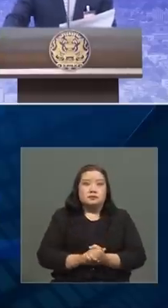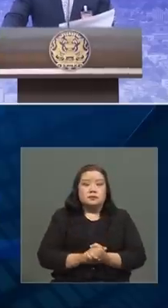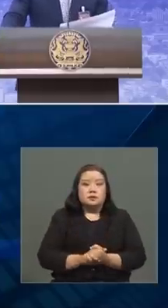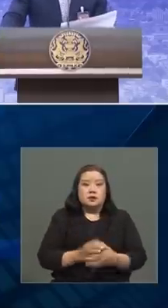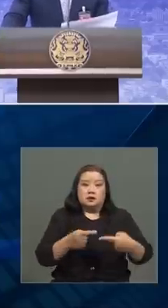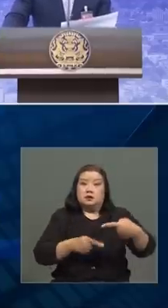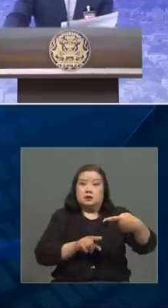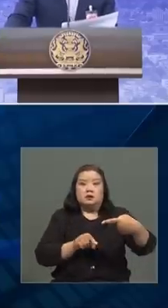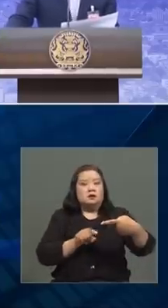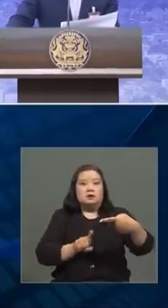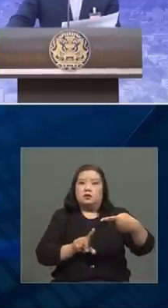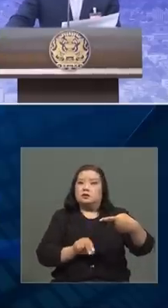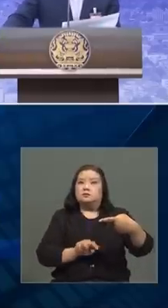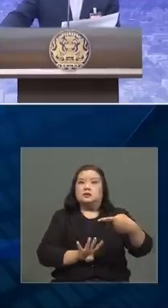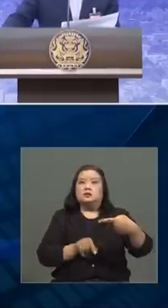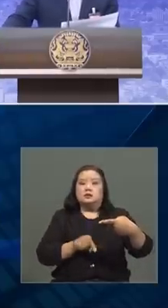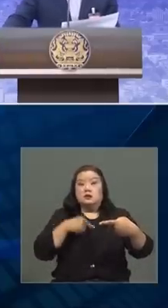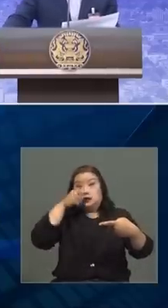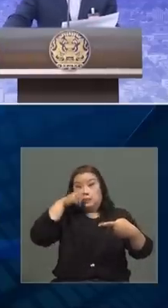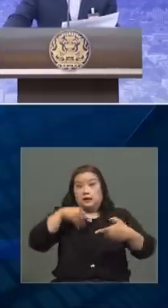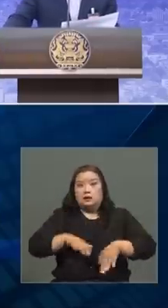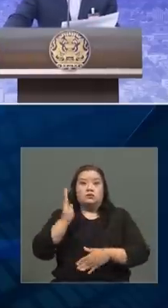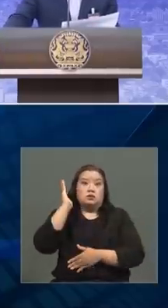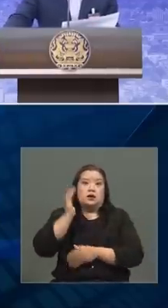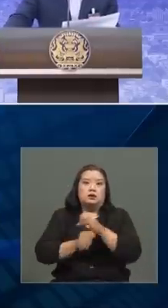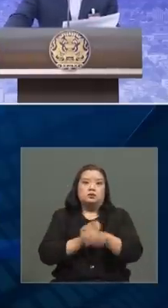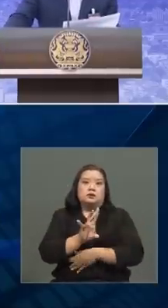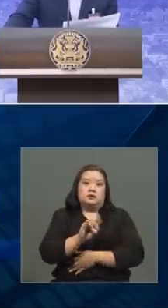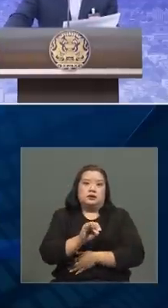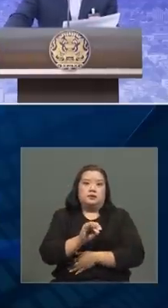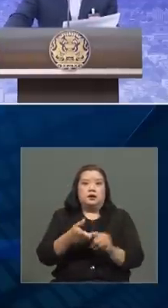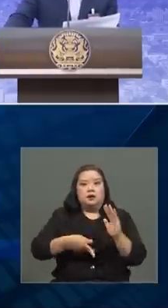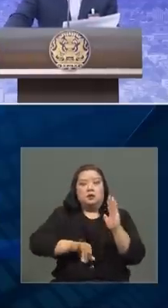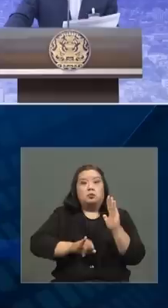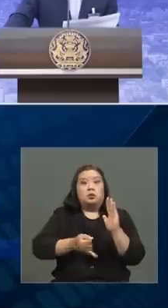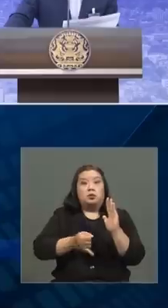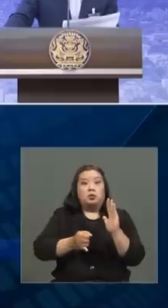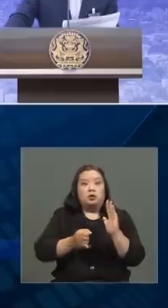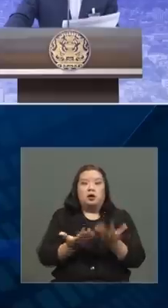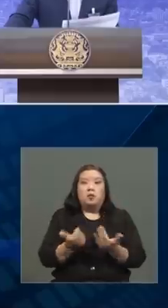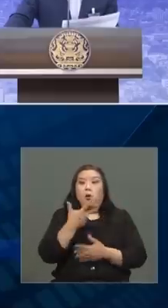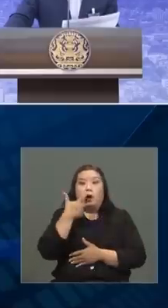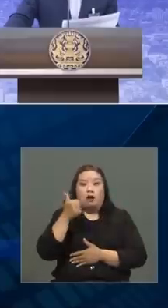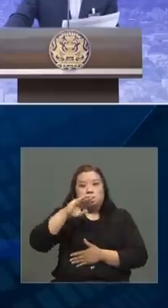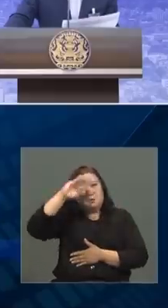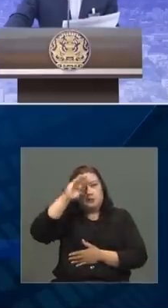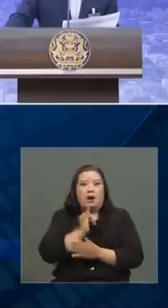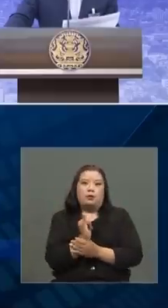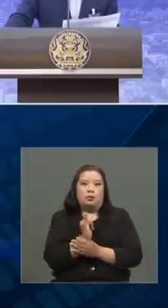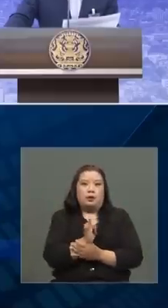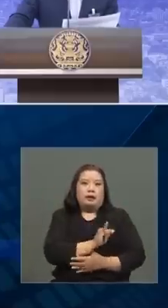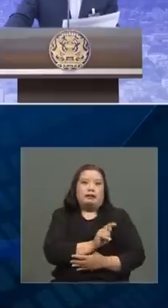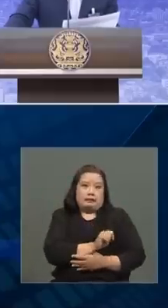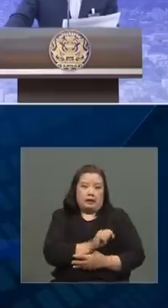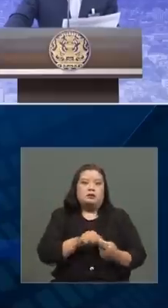เป็นลายที่ 134นะครับเป็นชายไทยยุค 70ปีอยู่ประจวบคีรีขันธ์นะครับเป็นเบาหวานเป็นผู้ป่วยติดเตียงไตวายเรื้อรัง